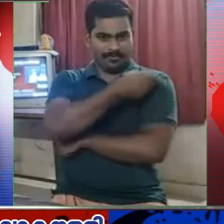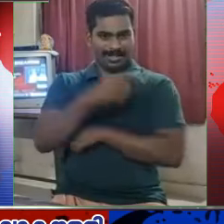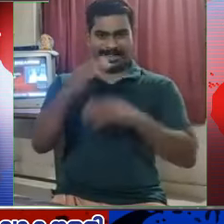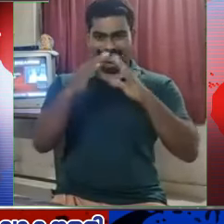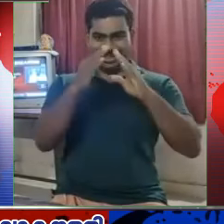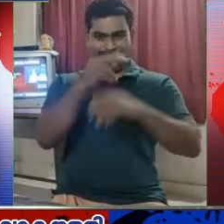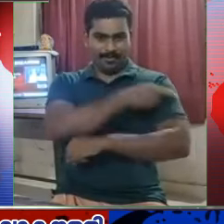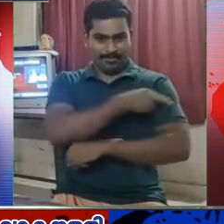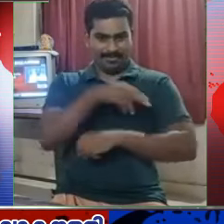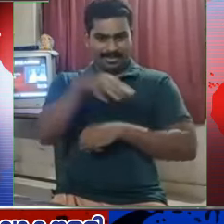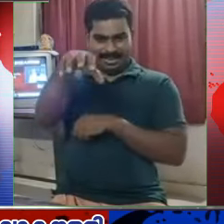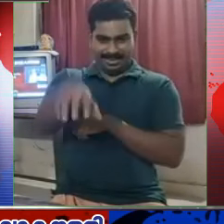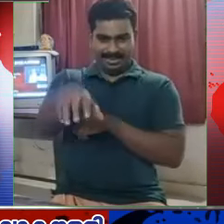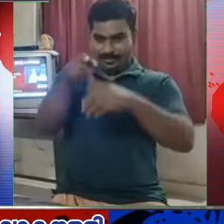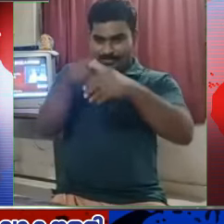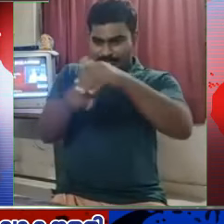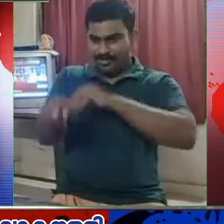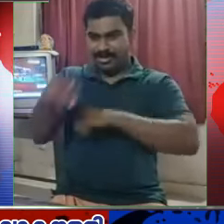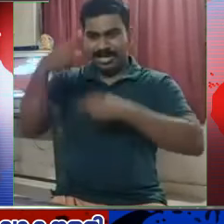പൊതുവെ എല്ലാവരും